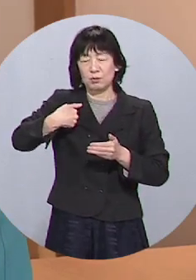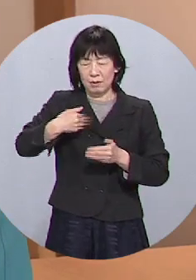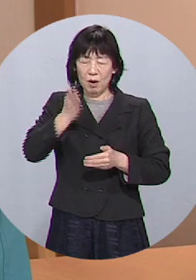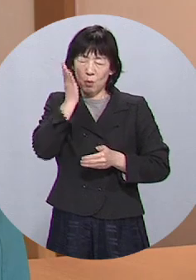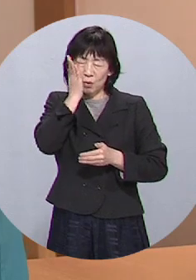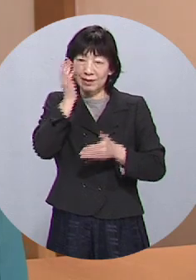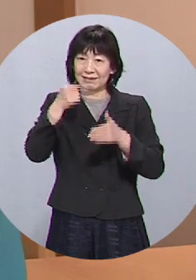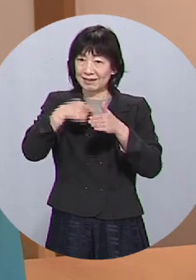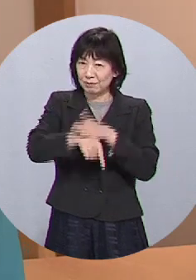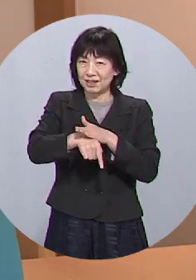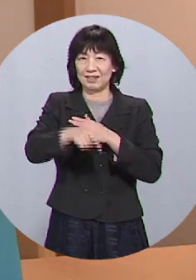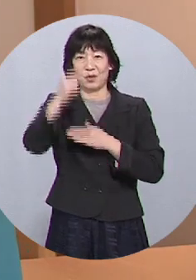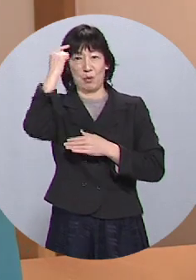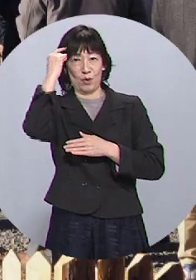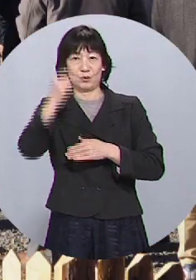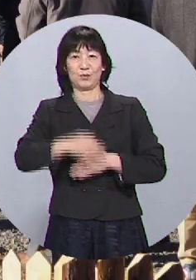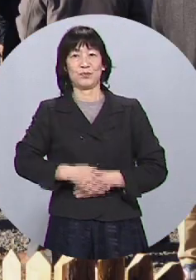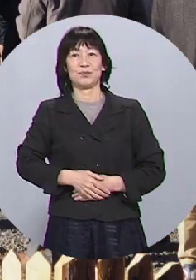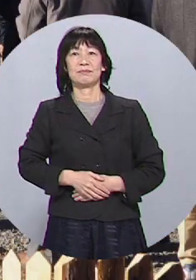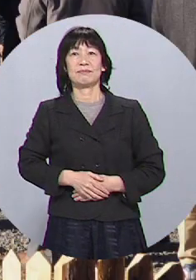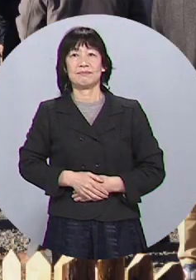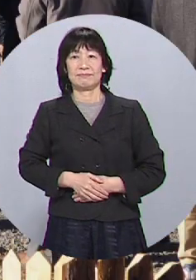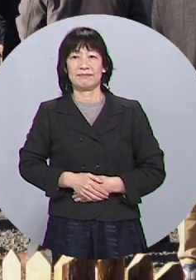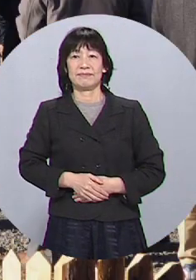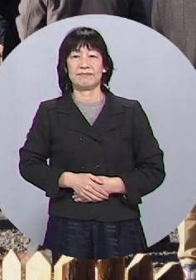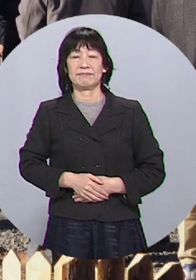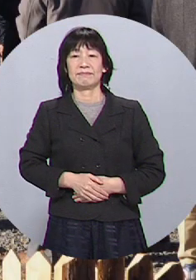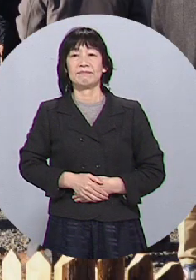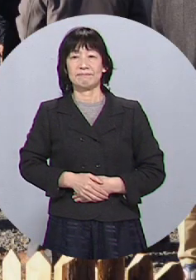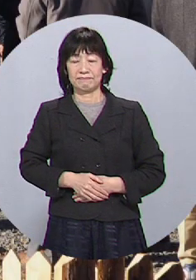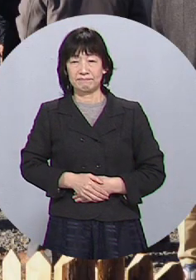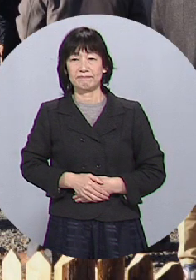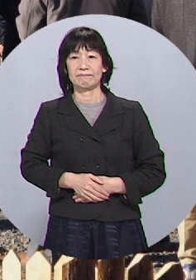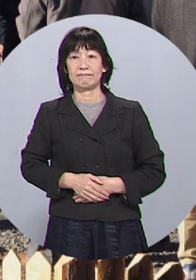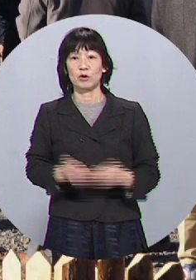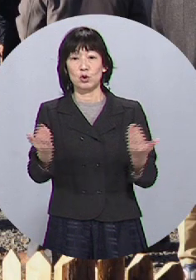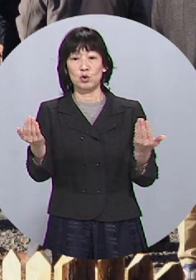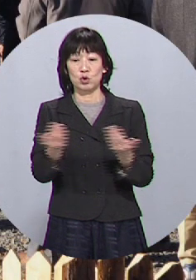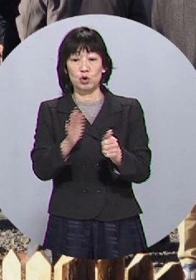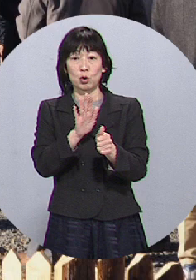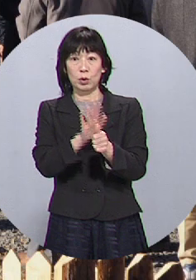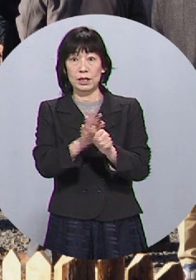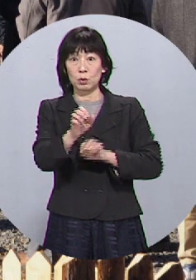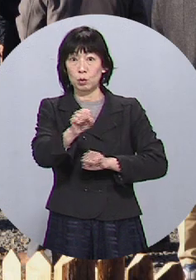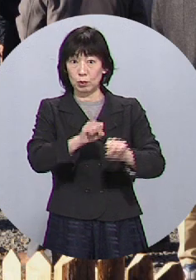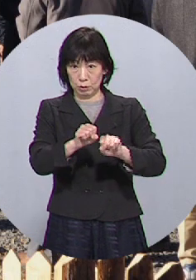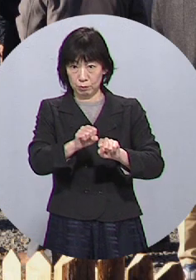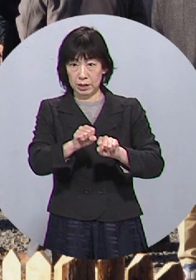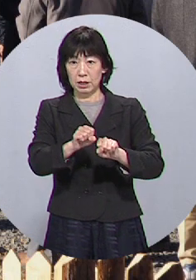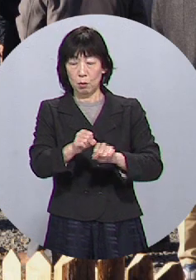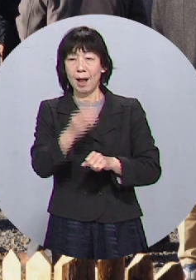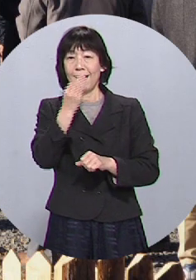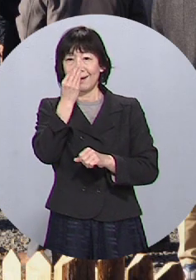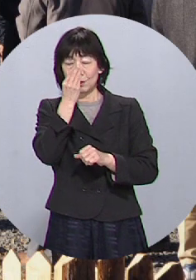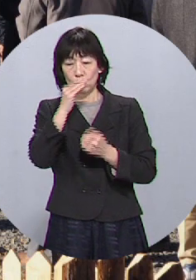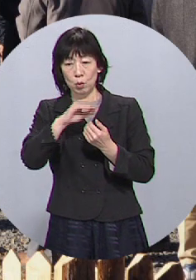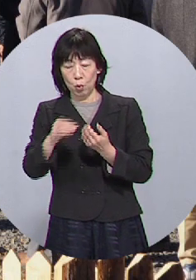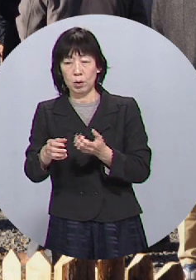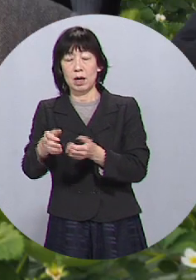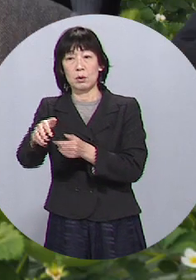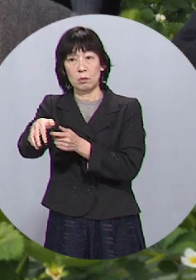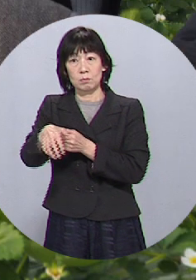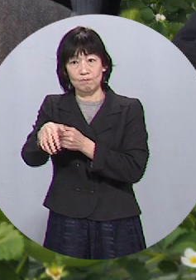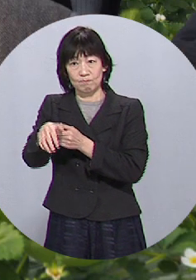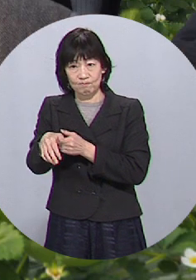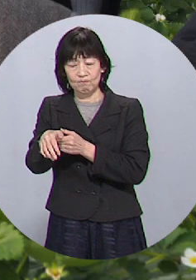けるんではないかと思ってます。 しびらきの就労支援の取り組みはいちごなどの農産物を栽培